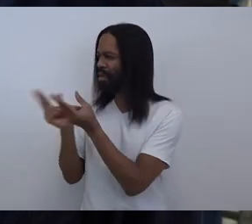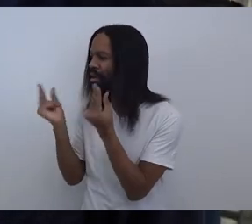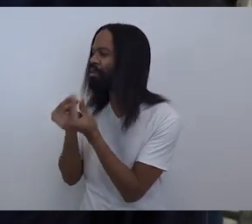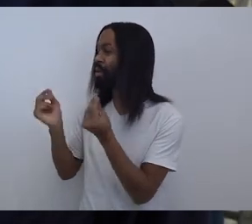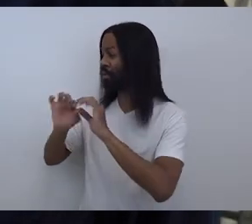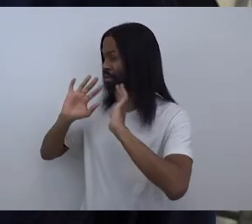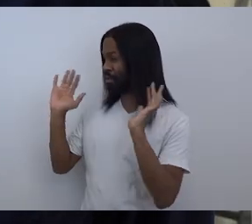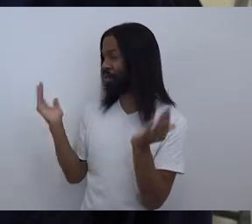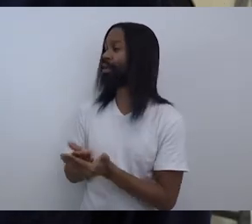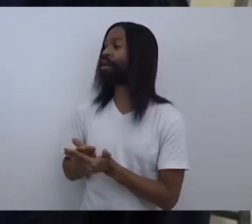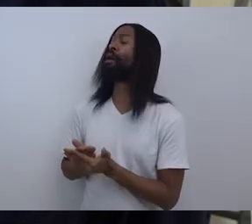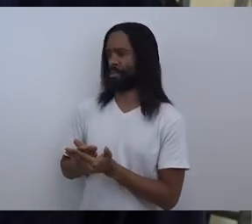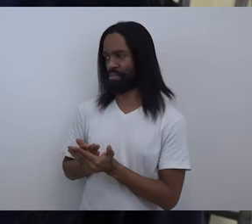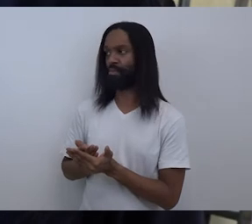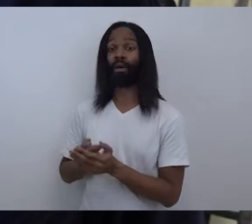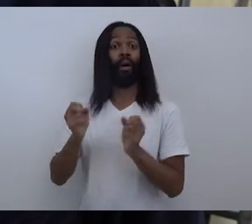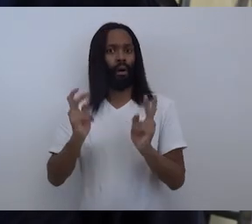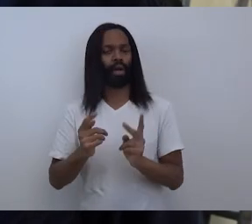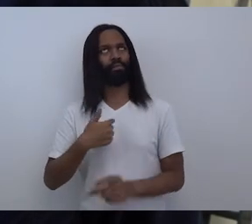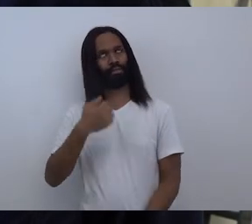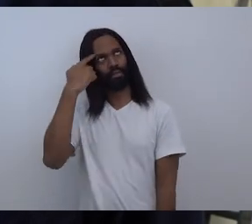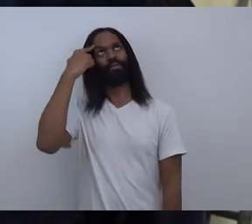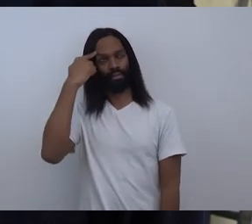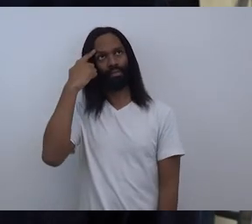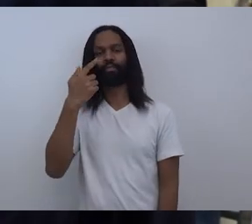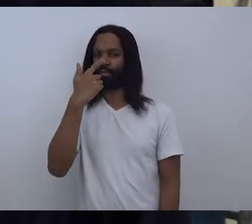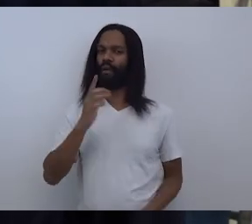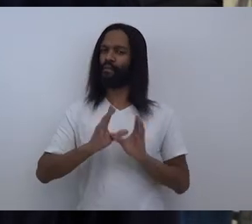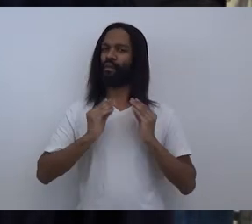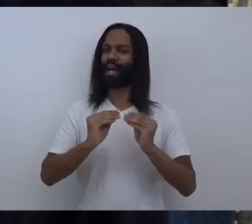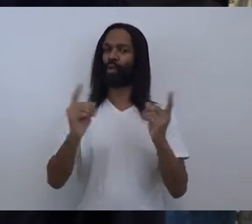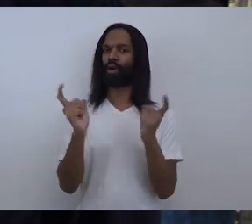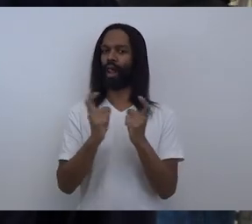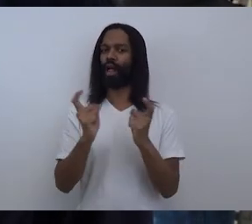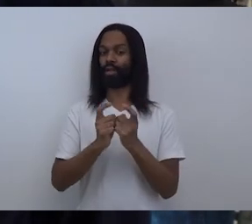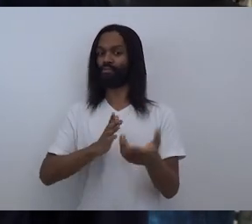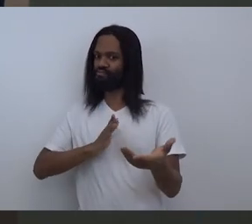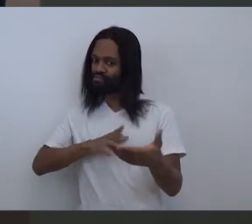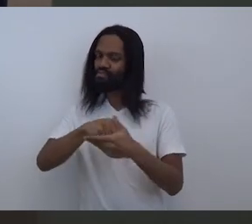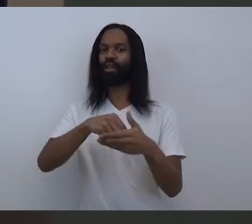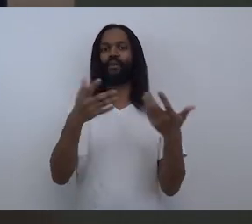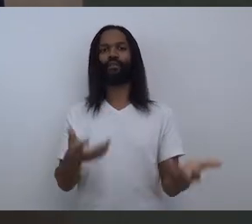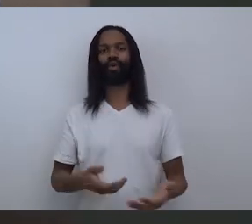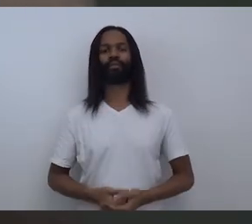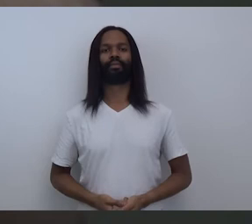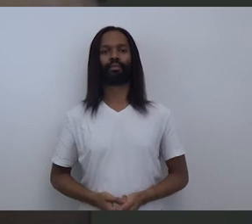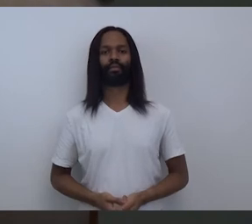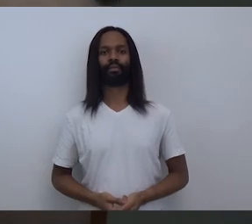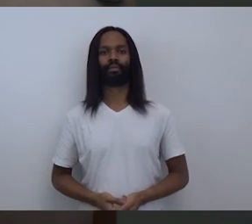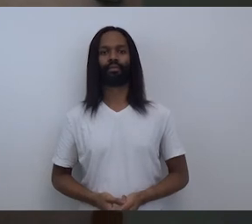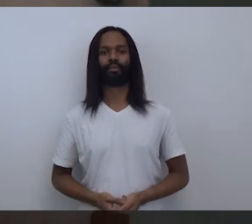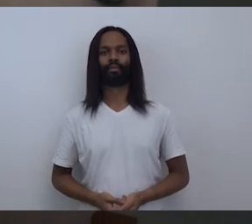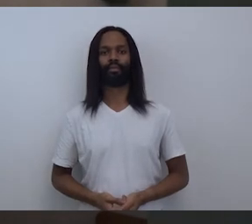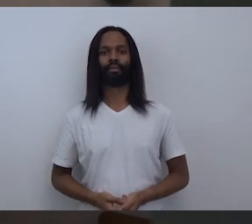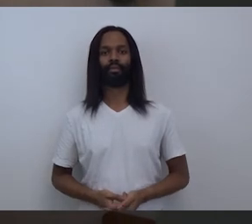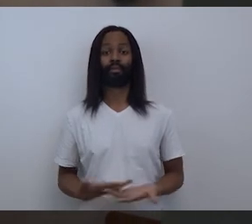m'ont conseillé. Du coup, ça m'a permis de dire voilà, je vais faire formation électricien. Il n'y a pas